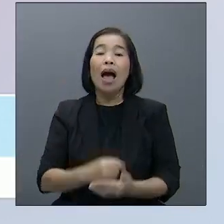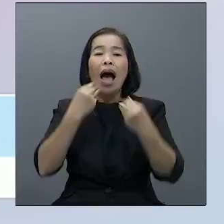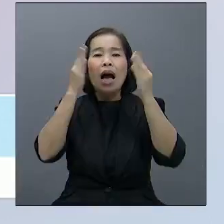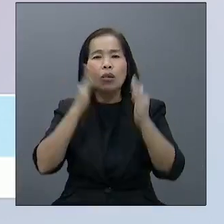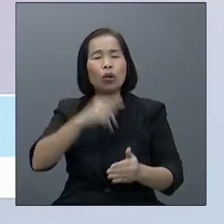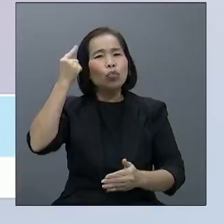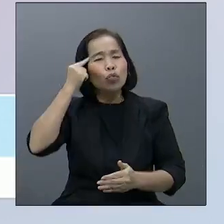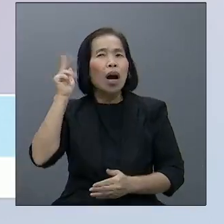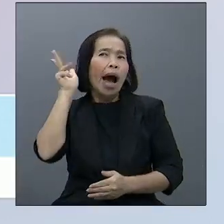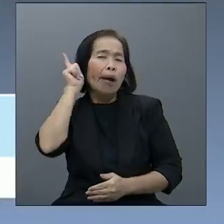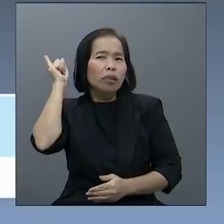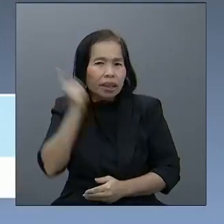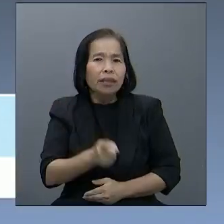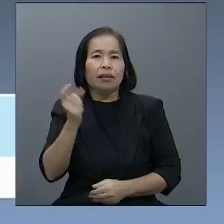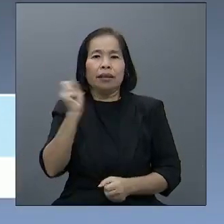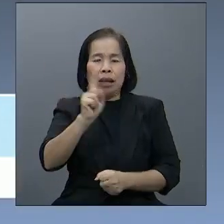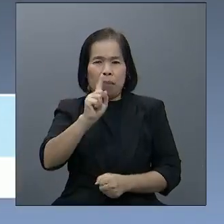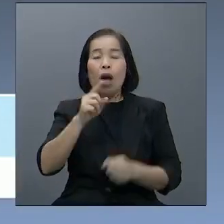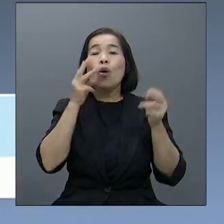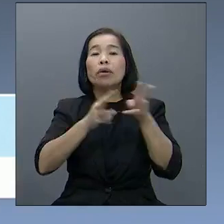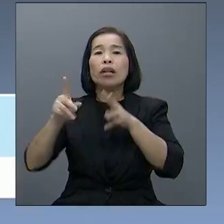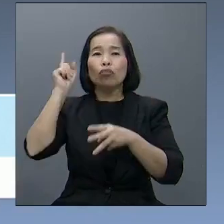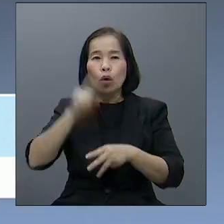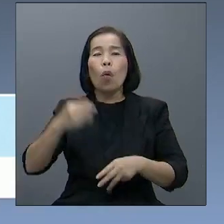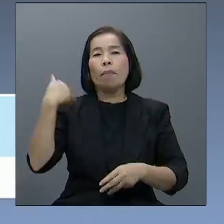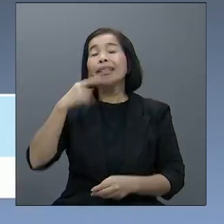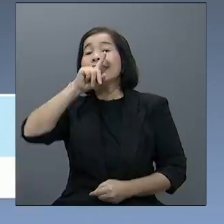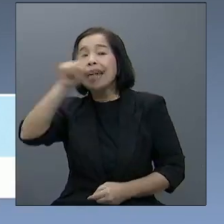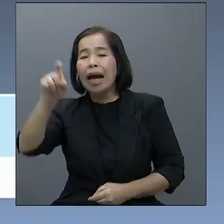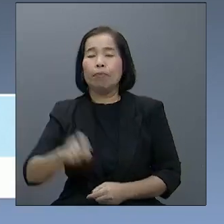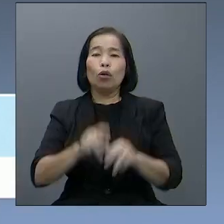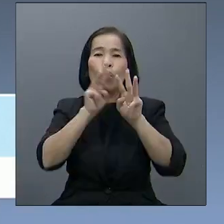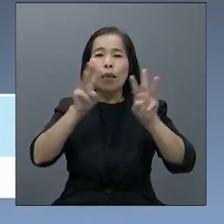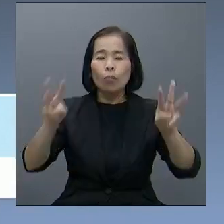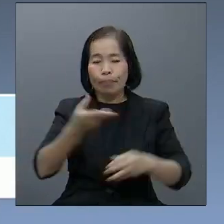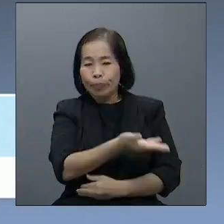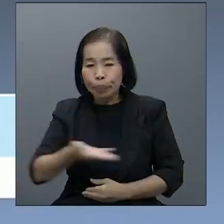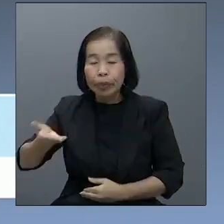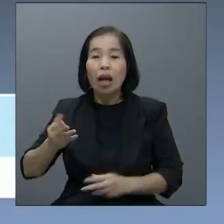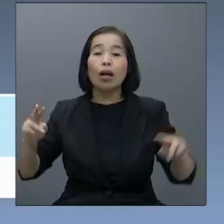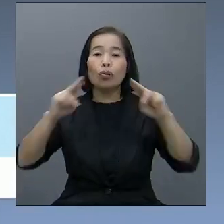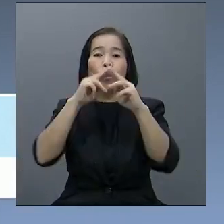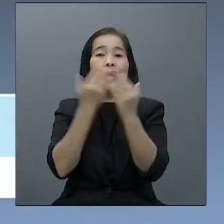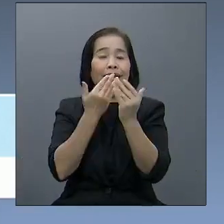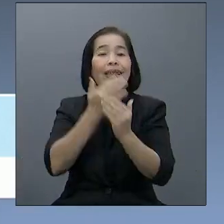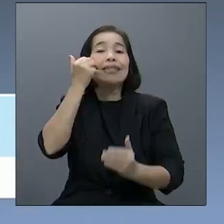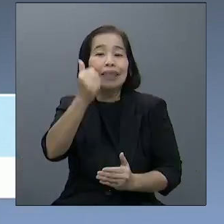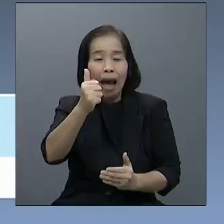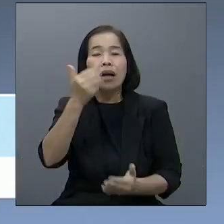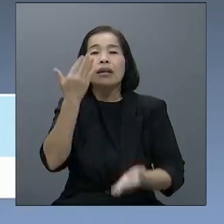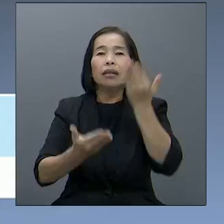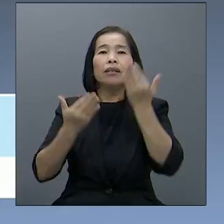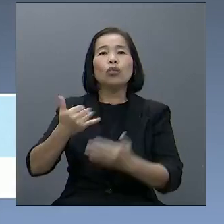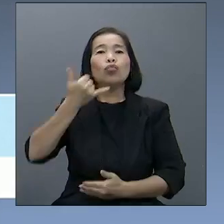ข้าข้อมูลข่าวสารที่ถูกต้องนะครับจากกลุ่มสารนิเทศการคลังกระทรวงการคลังติดตามได้ที่เว็บไซต์ครับ